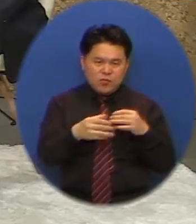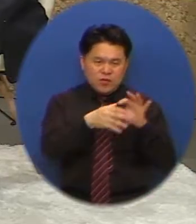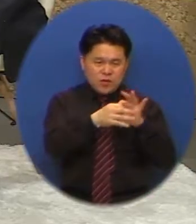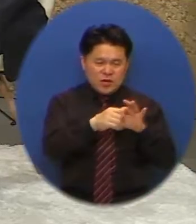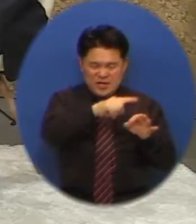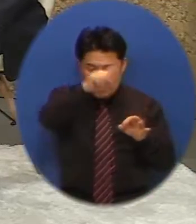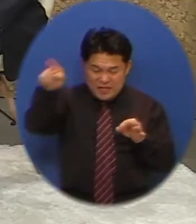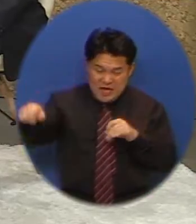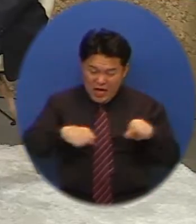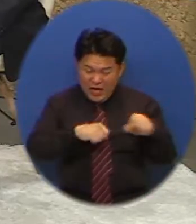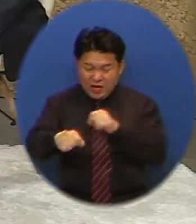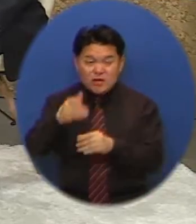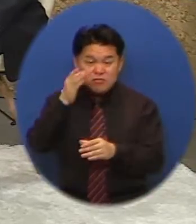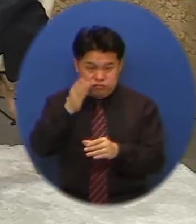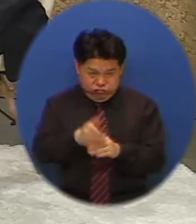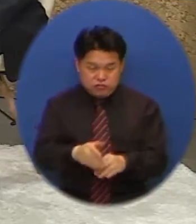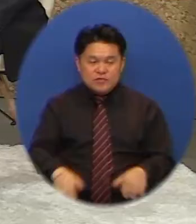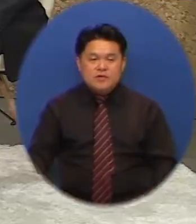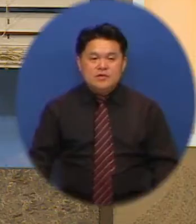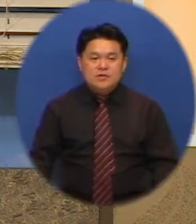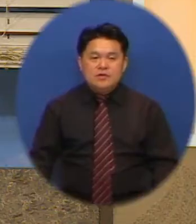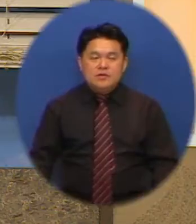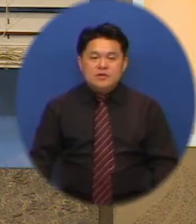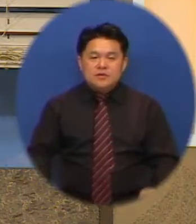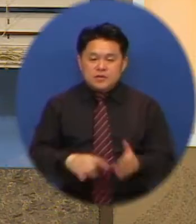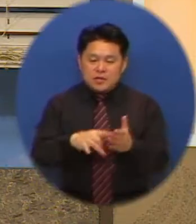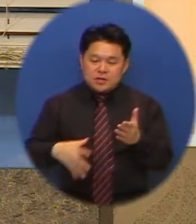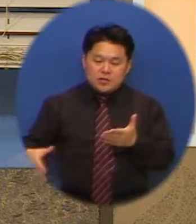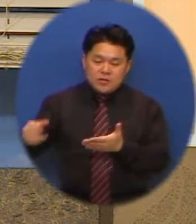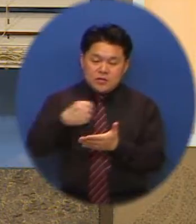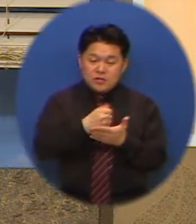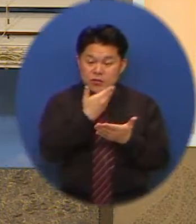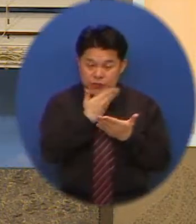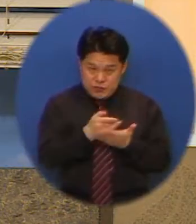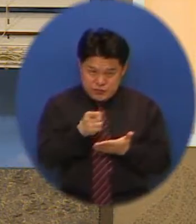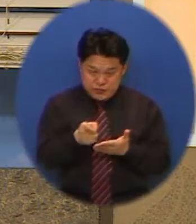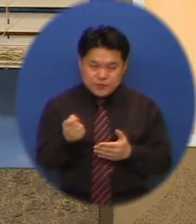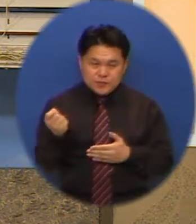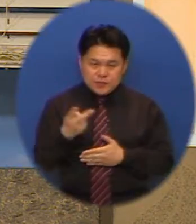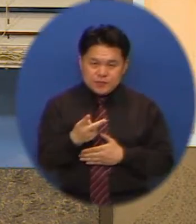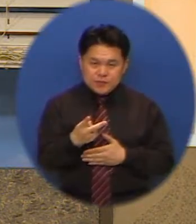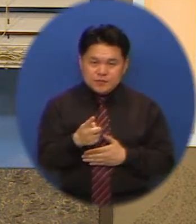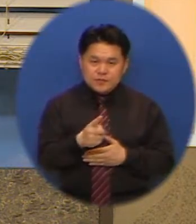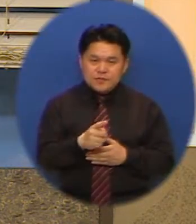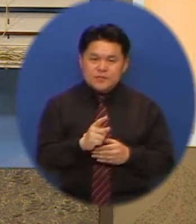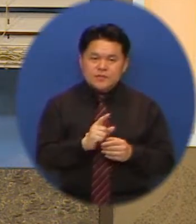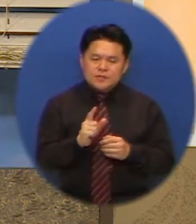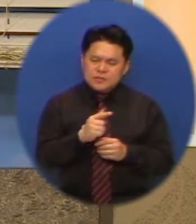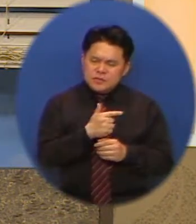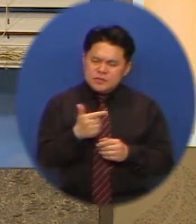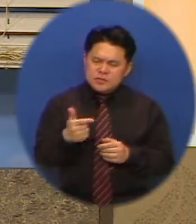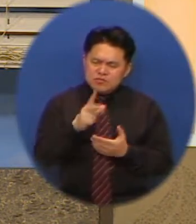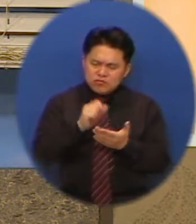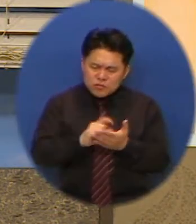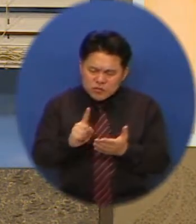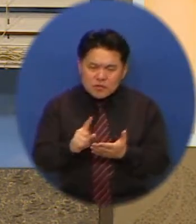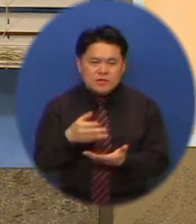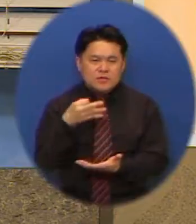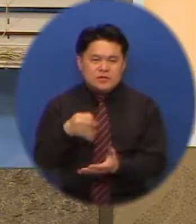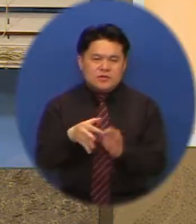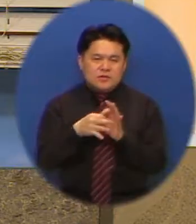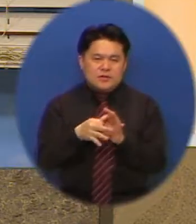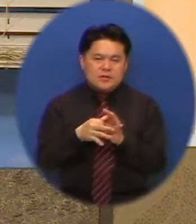곳이 없는데요. 그 세수 확보도 물론 중요하지만 제일 중요한 건 어떻게 보면 더 큰 게 이제 재정적인